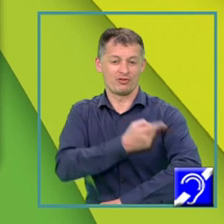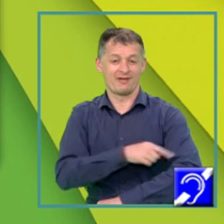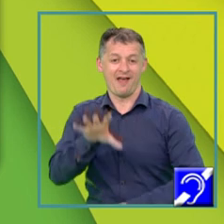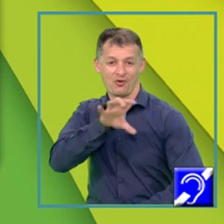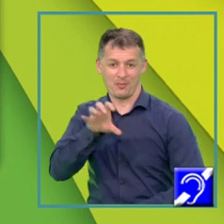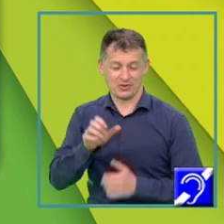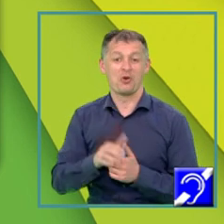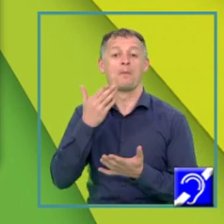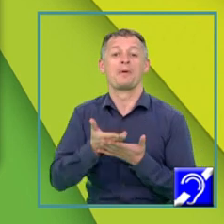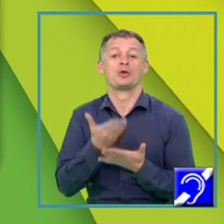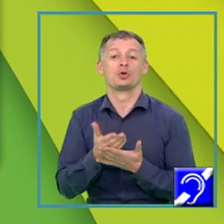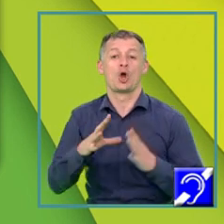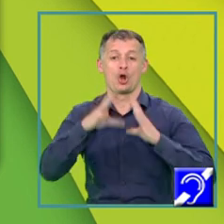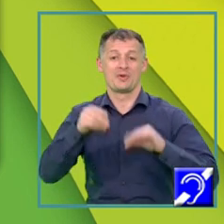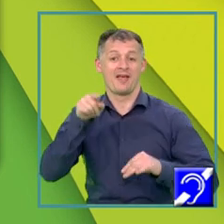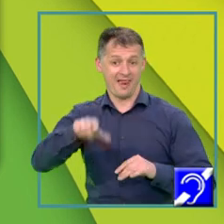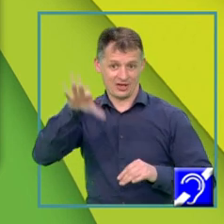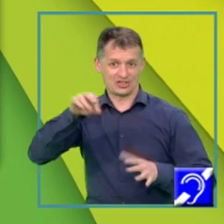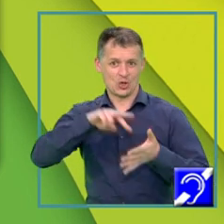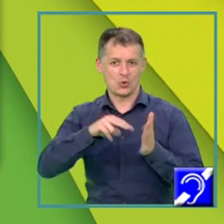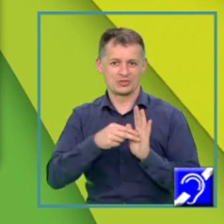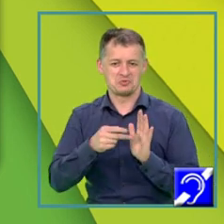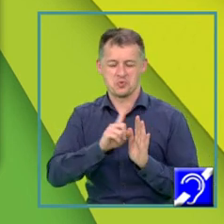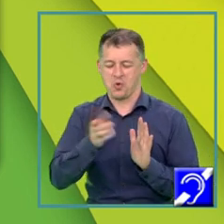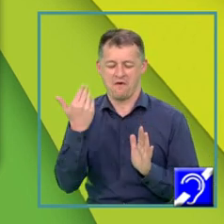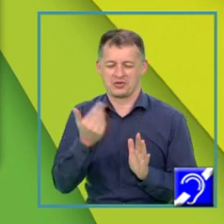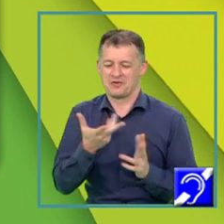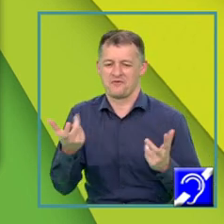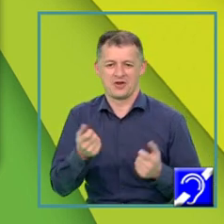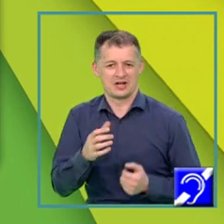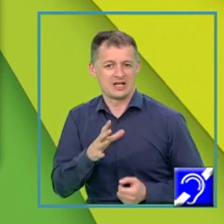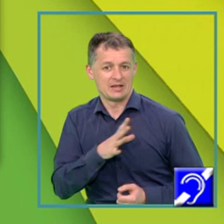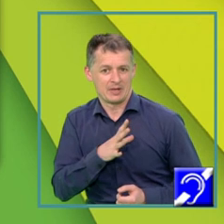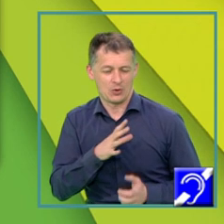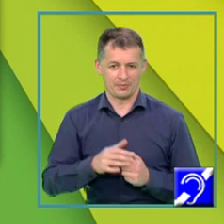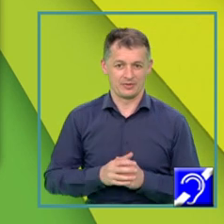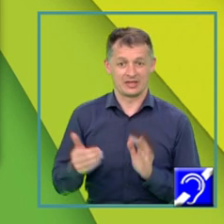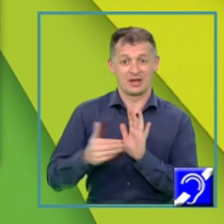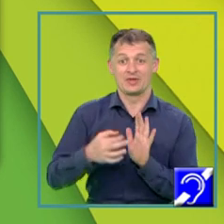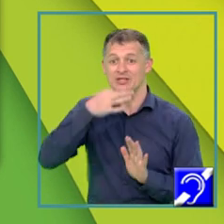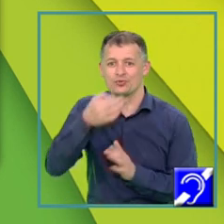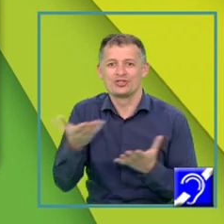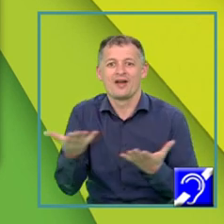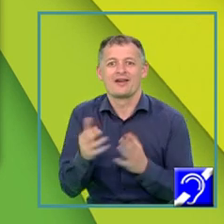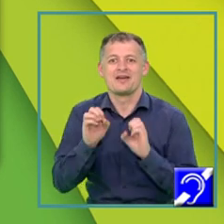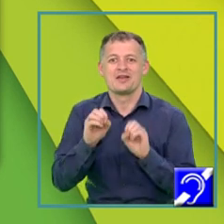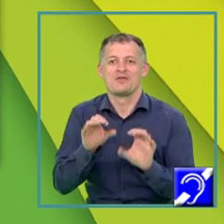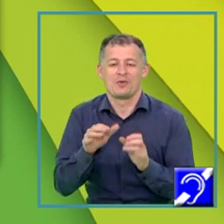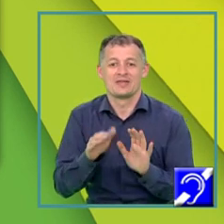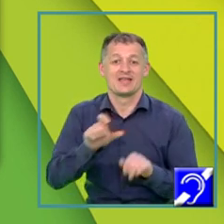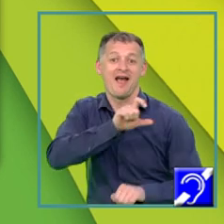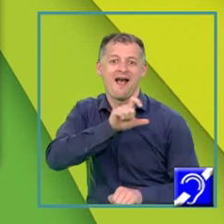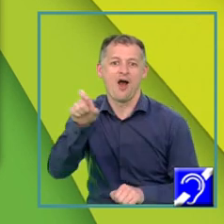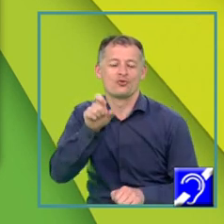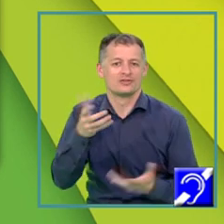efectul, pentru România, alegerea acestei soluții n-a fost fără riscuri. Nu uitați, trebuie să precizați care este informația cauză,